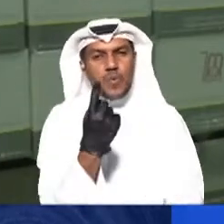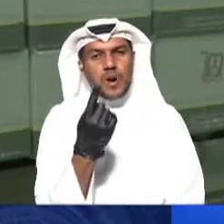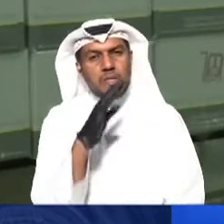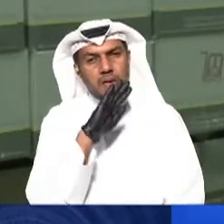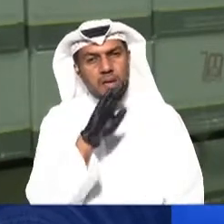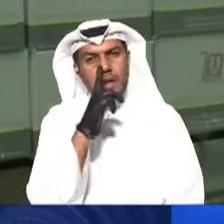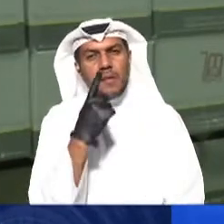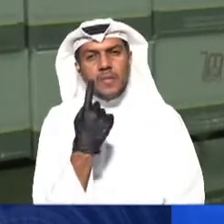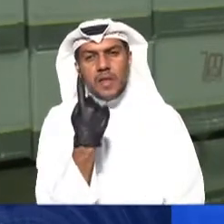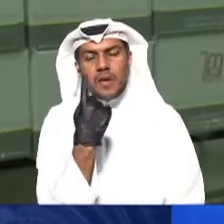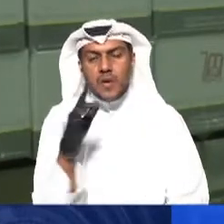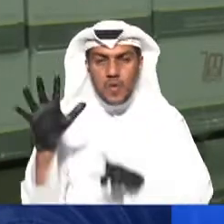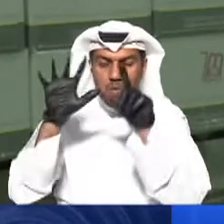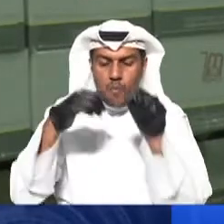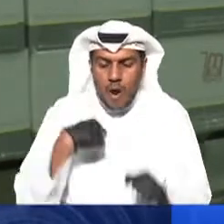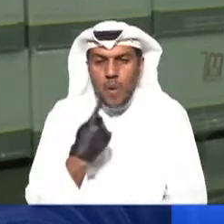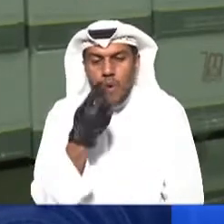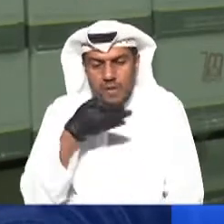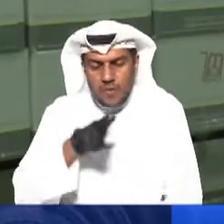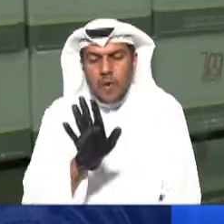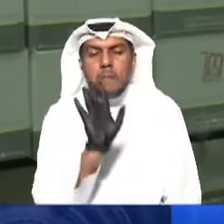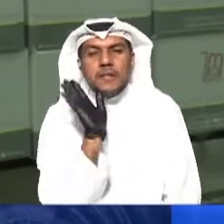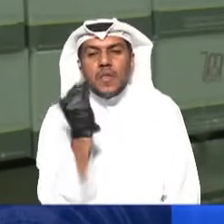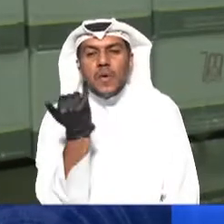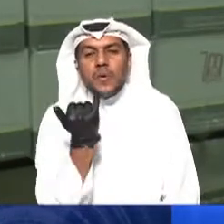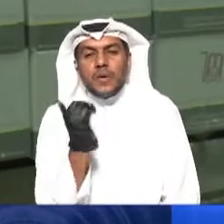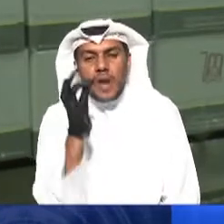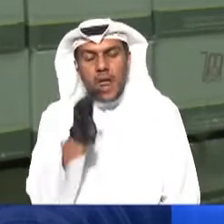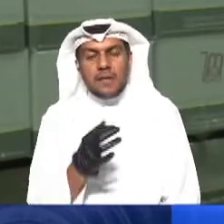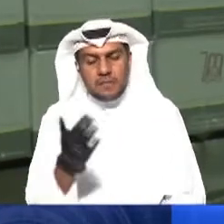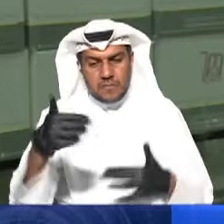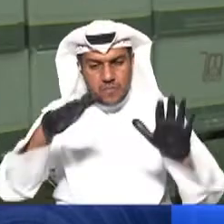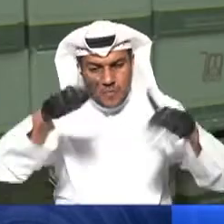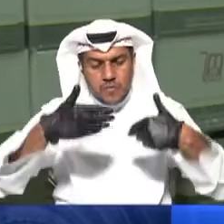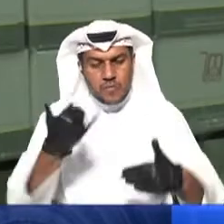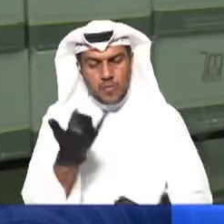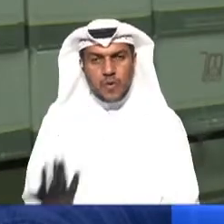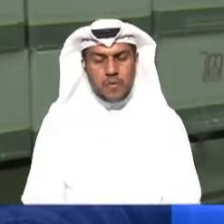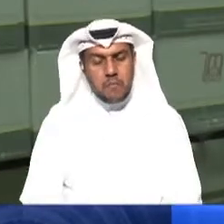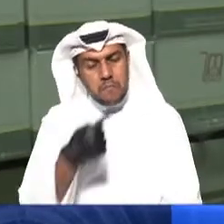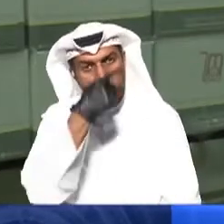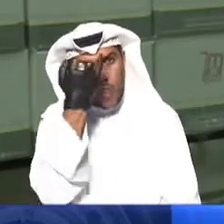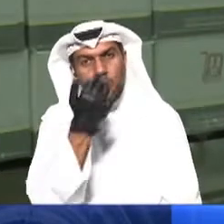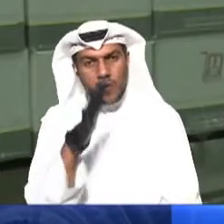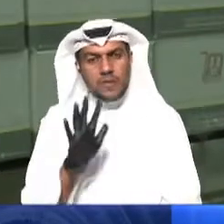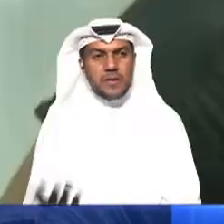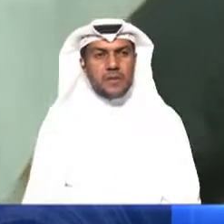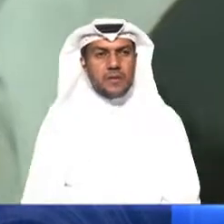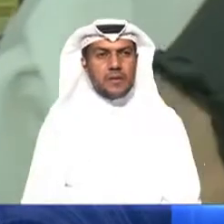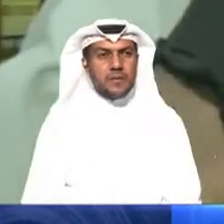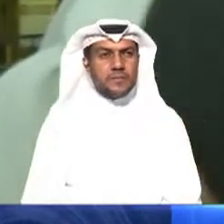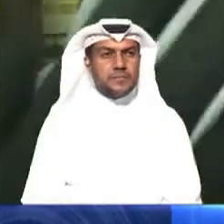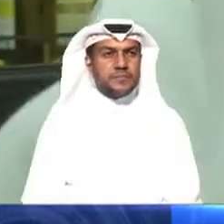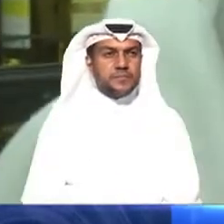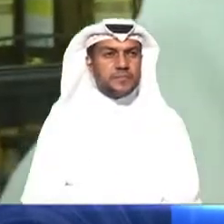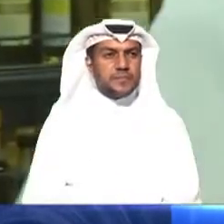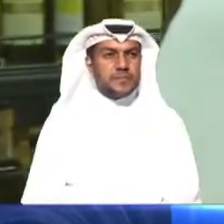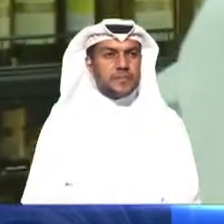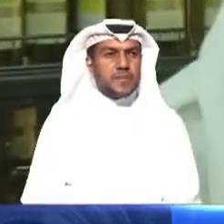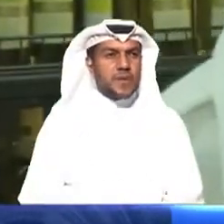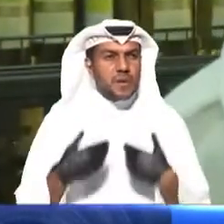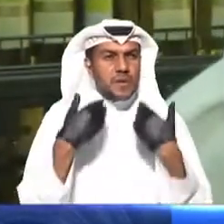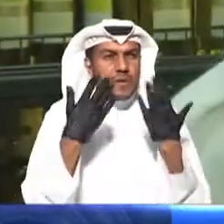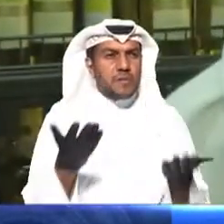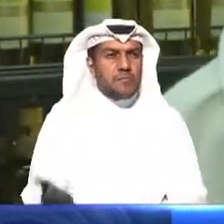الله، بس بعد ساعات لازم نطلع يعني، في أشياء بدون إياها ما يصير البيت. أبي بالأغراض ما أقدر أطلع